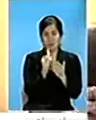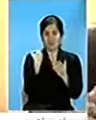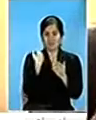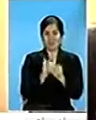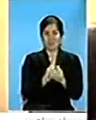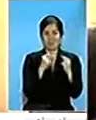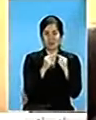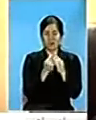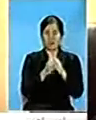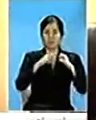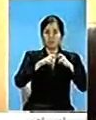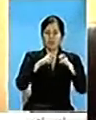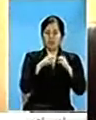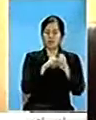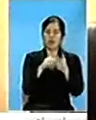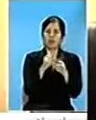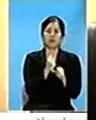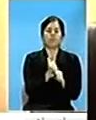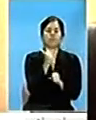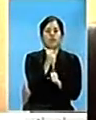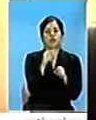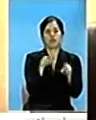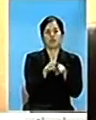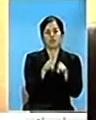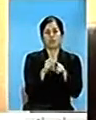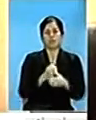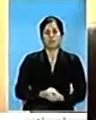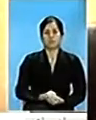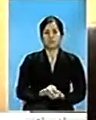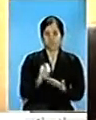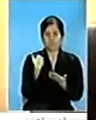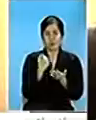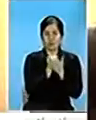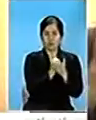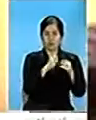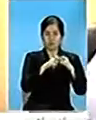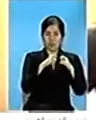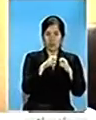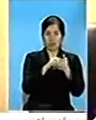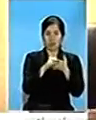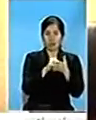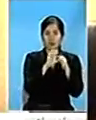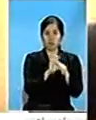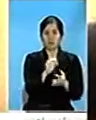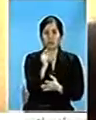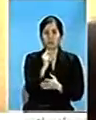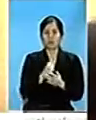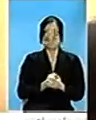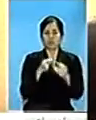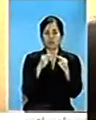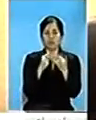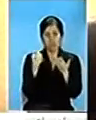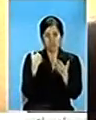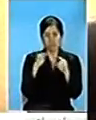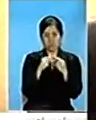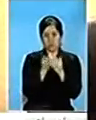ที่แท้จริงในการแก้ปัญหาเกิดขึ้นในชุมชนตรงนี้ก็อาจจะช่วยตอบโจทย์ในเรื่องของปัญหาการซื้อสิทธิ์ขายเสียงได้นะคะ